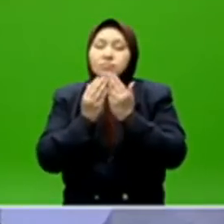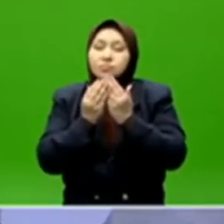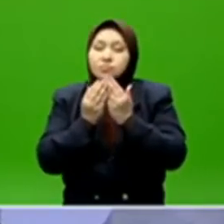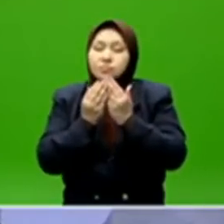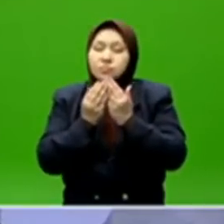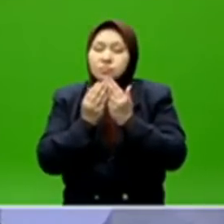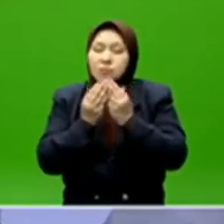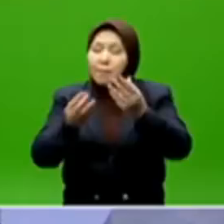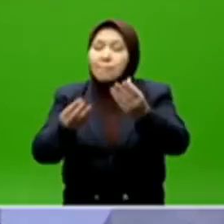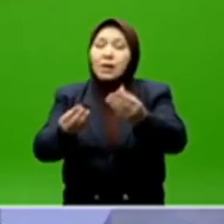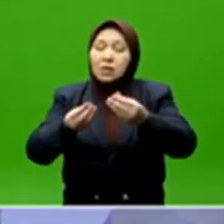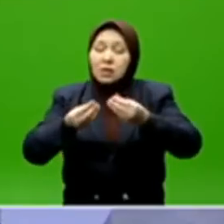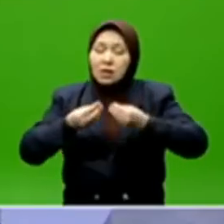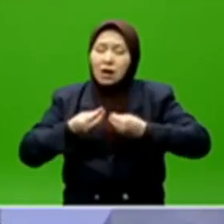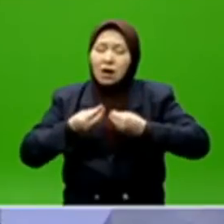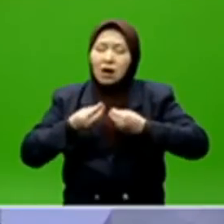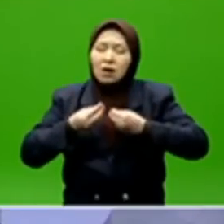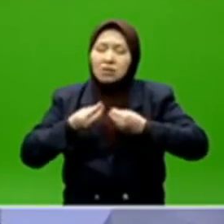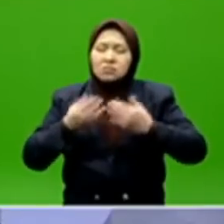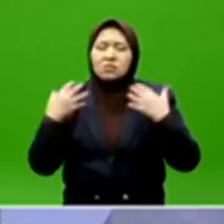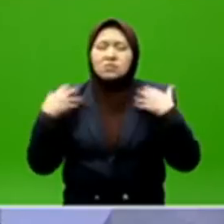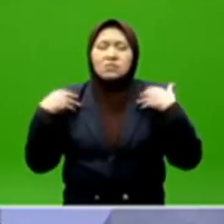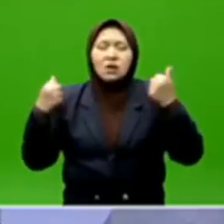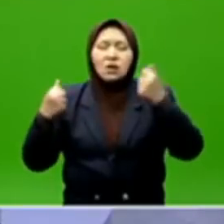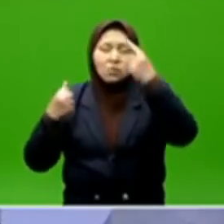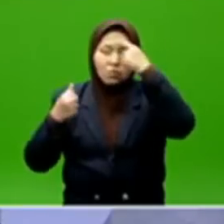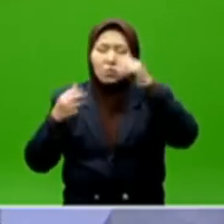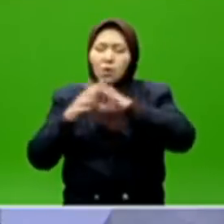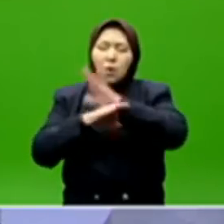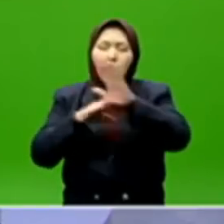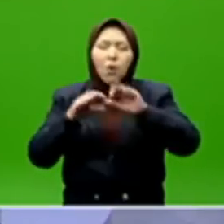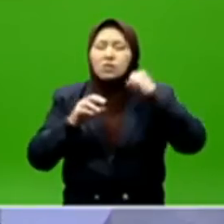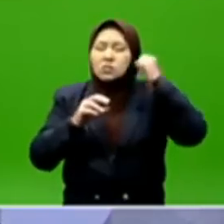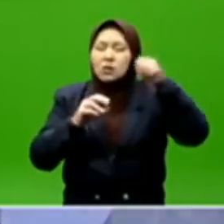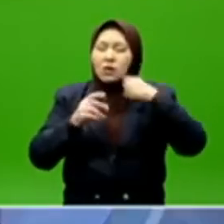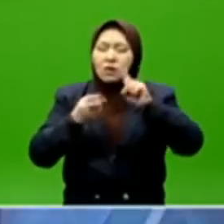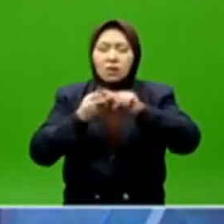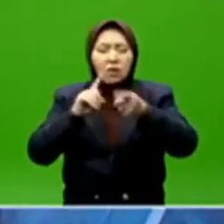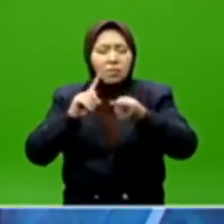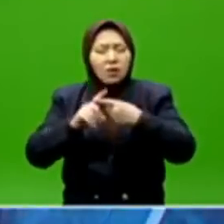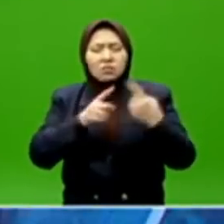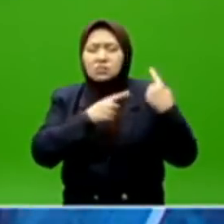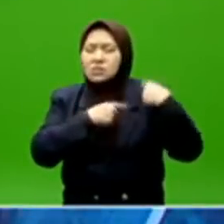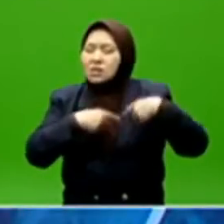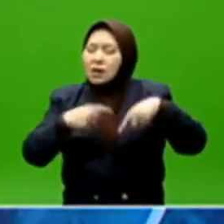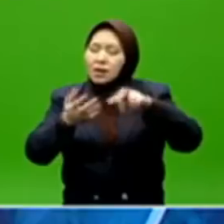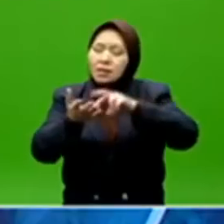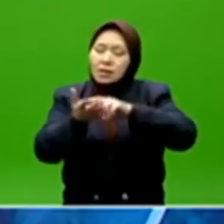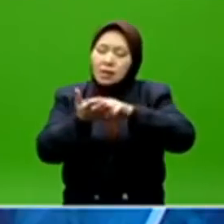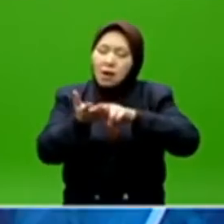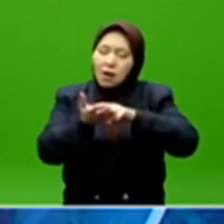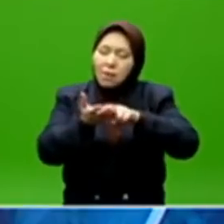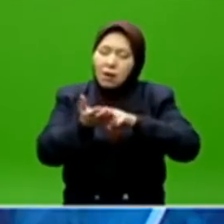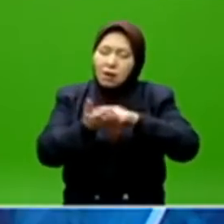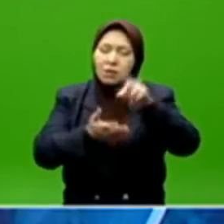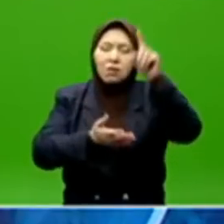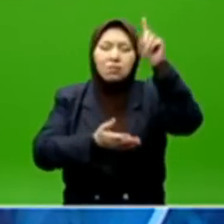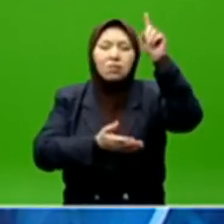Rahim, kurniakan kesembuhan buat saudara mara kami, sahabat handai kami yang kini sedang dirawat ya